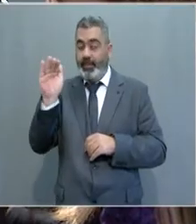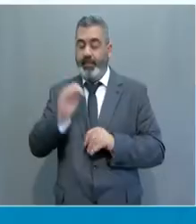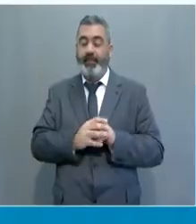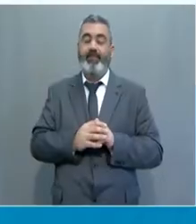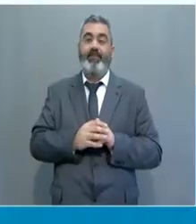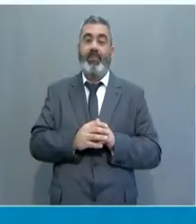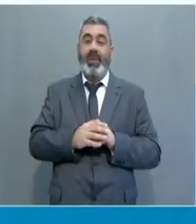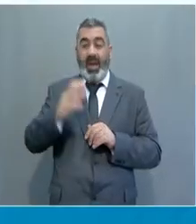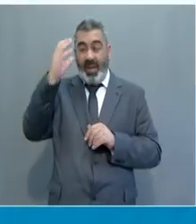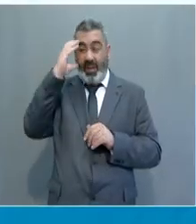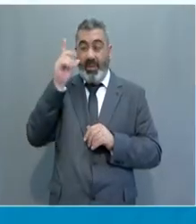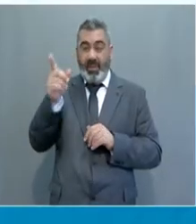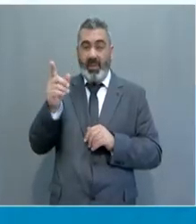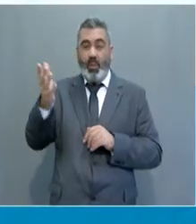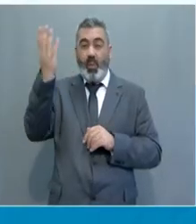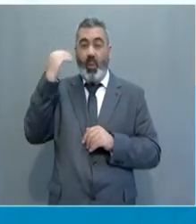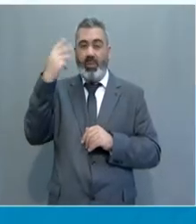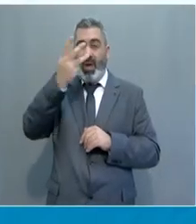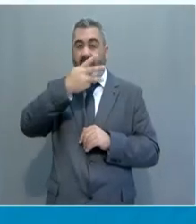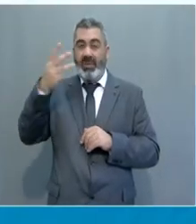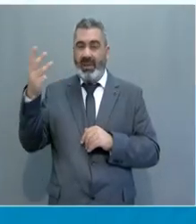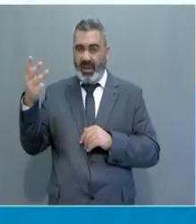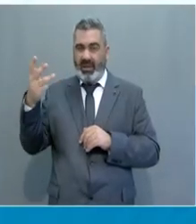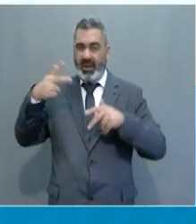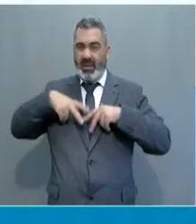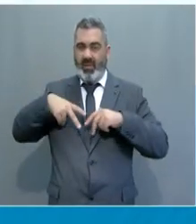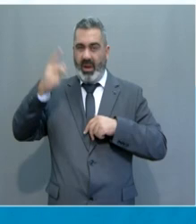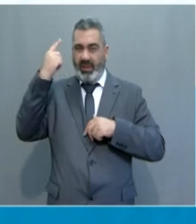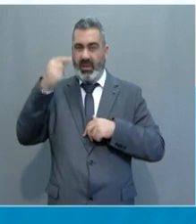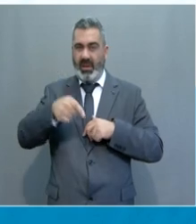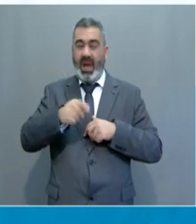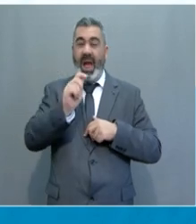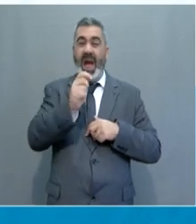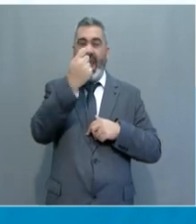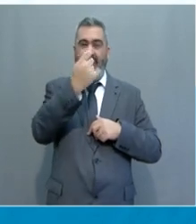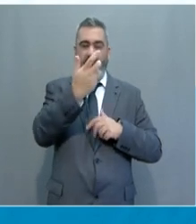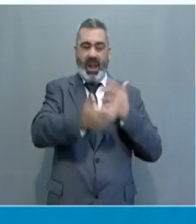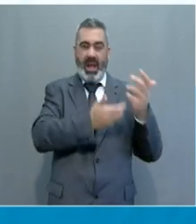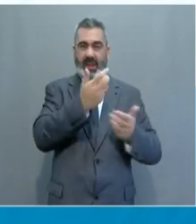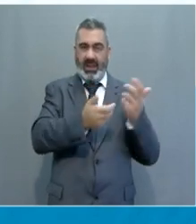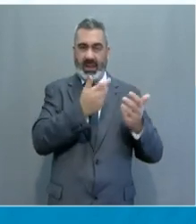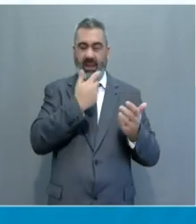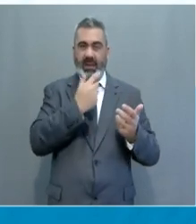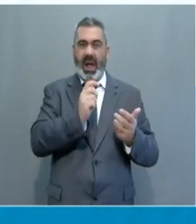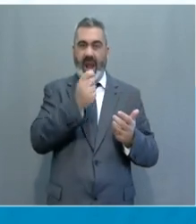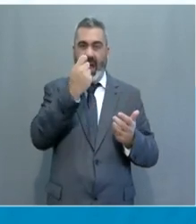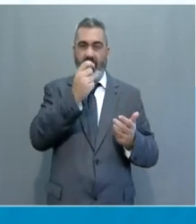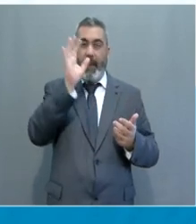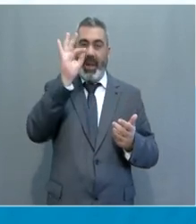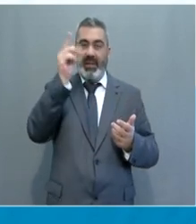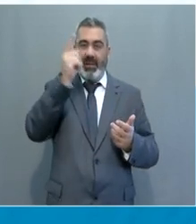όσα χρόνια κυβερνούσε η παραγωγή ρεύματος από λιγνίτη μειώθηκε κατά 50%. Το παραλαμβάνω,